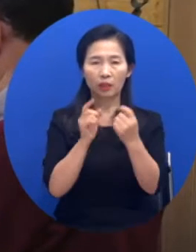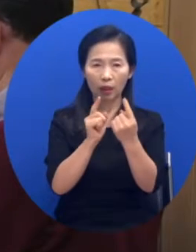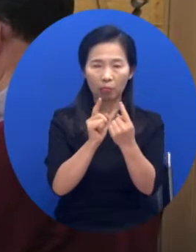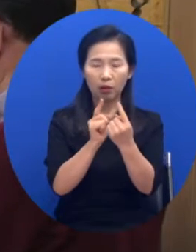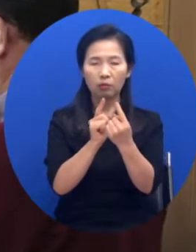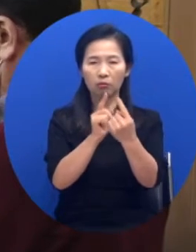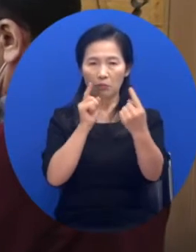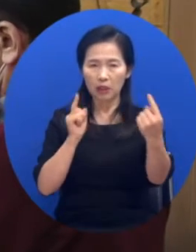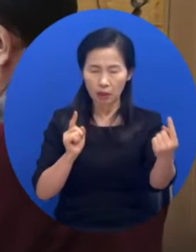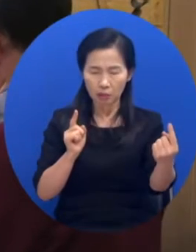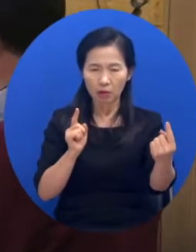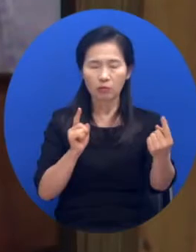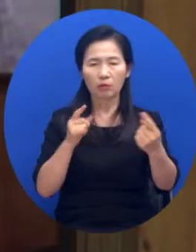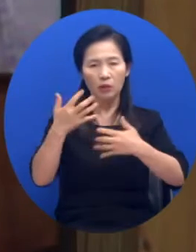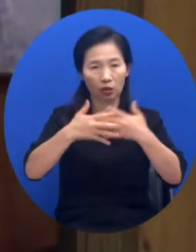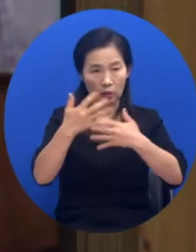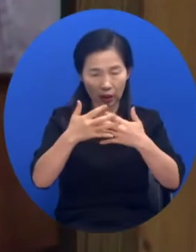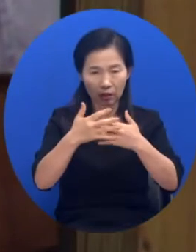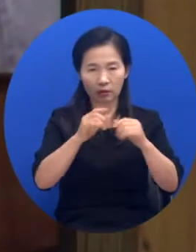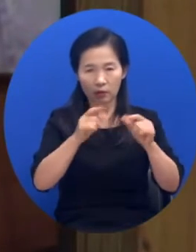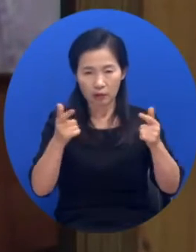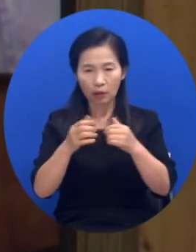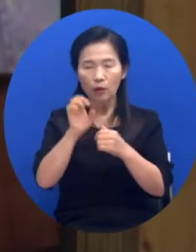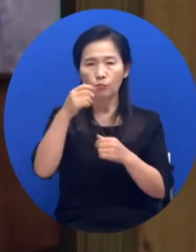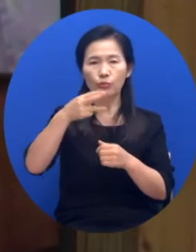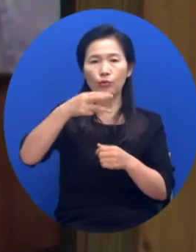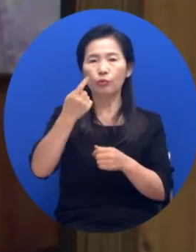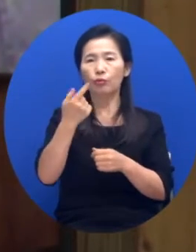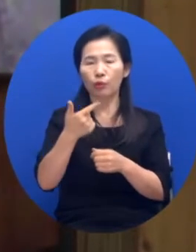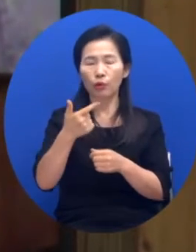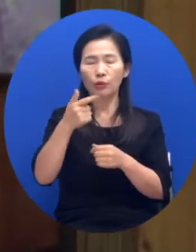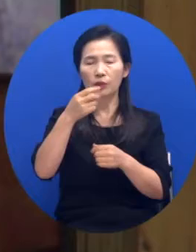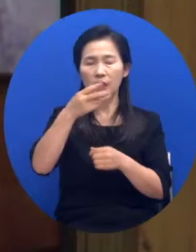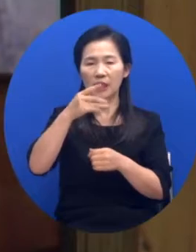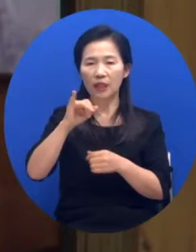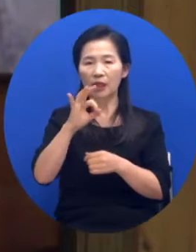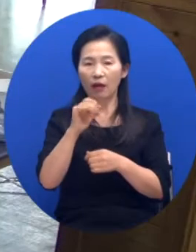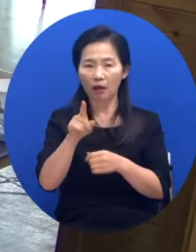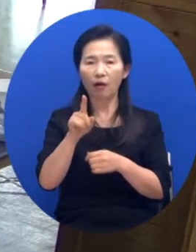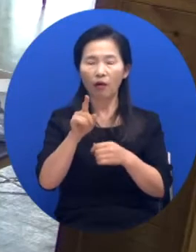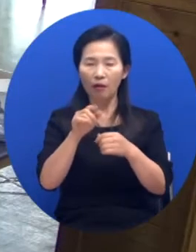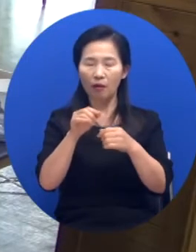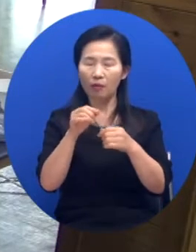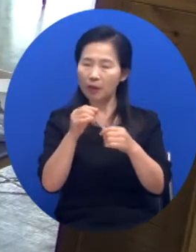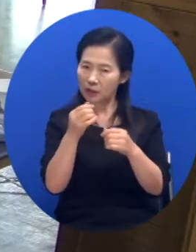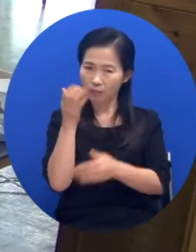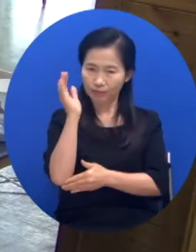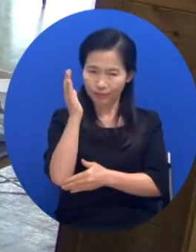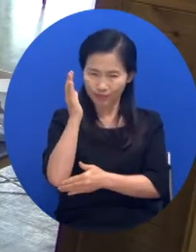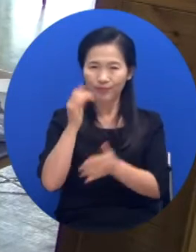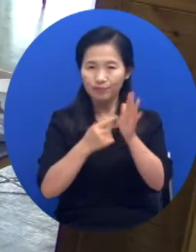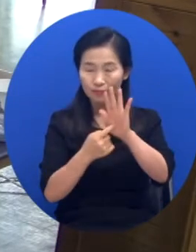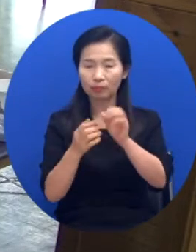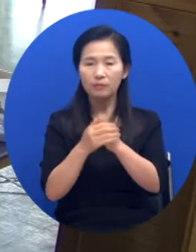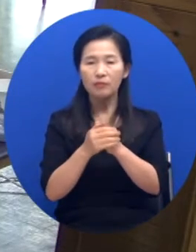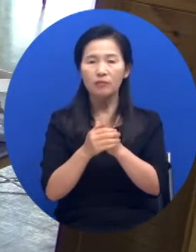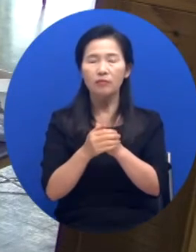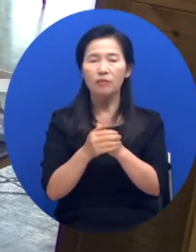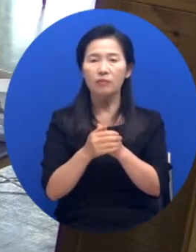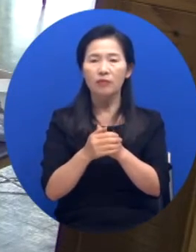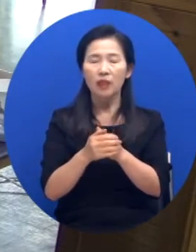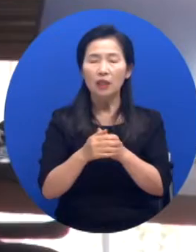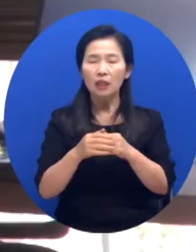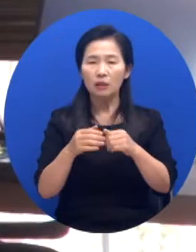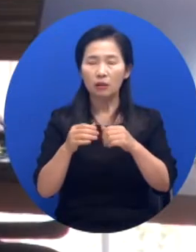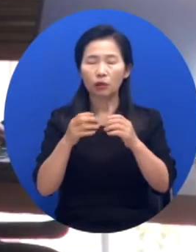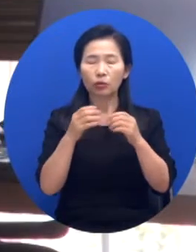비대면이 혼합된 포럼에는 프론티어 벤처 총김 대표를 비롯한 발제자들이 나섰습니다. 포럼에서는 기존의 선교단체